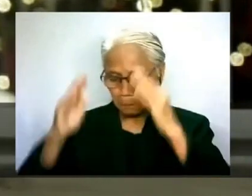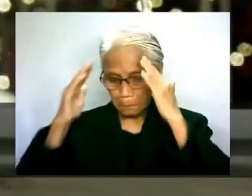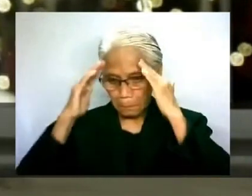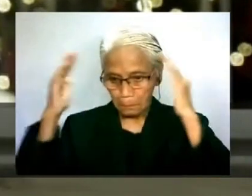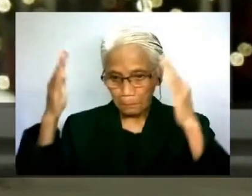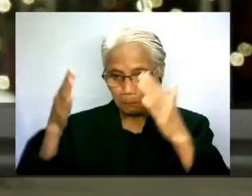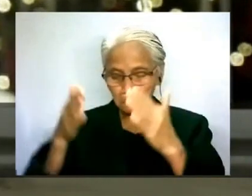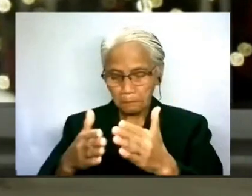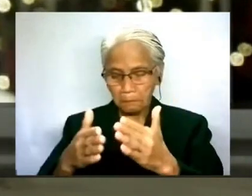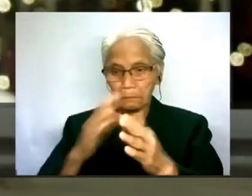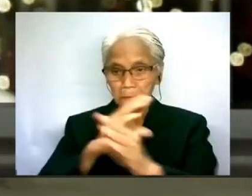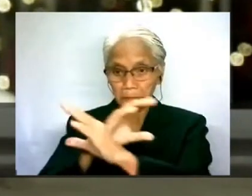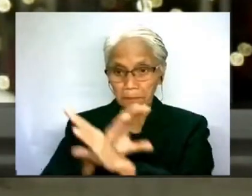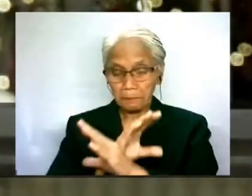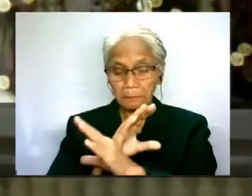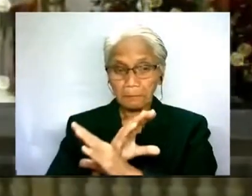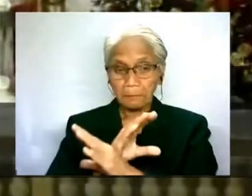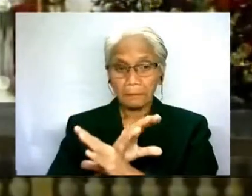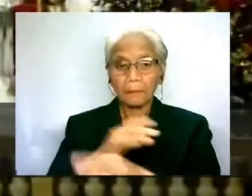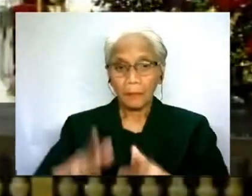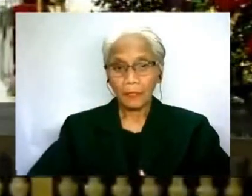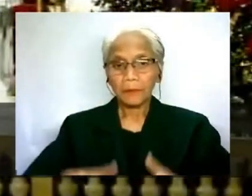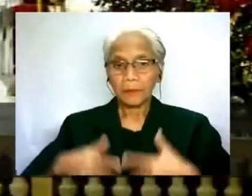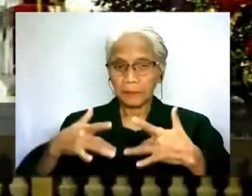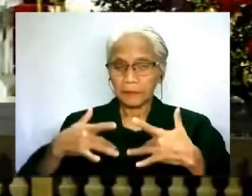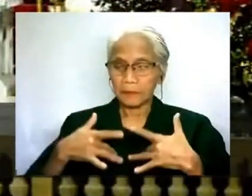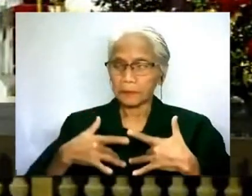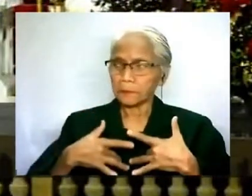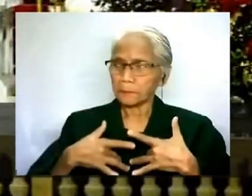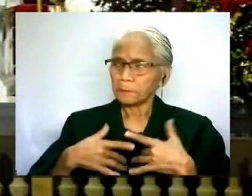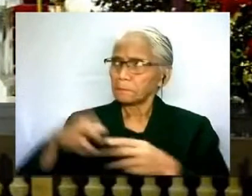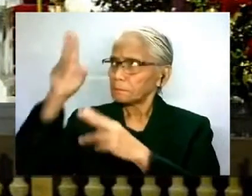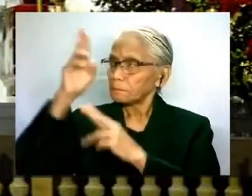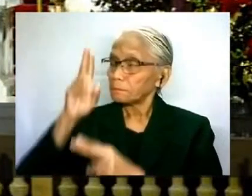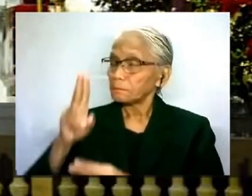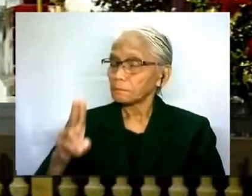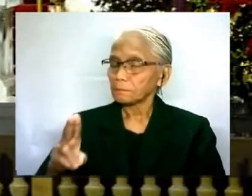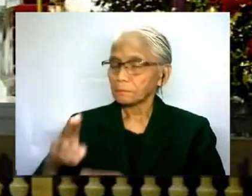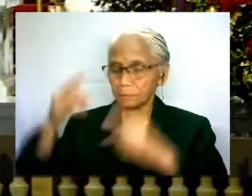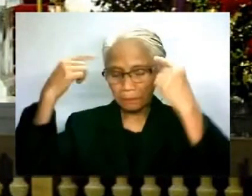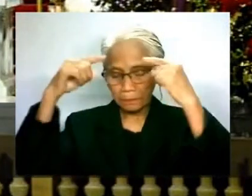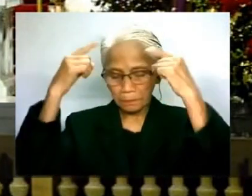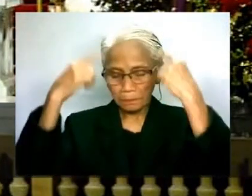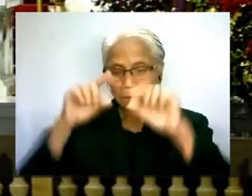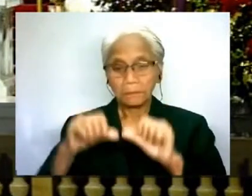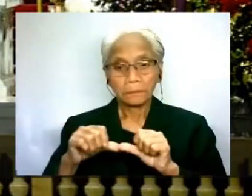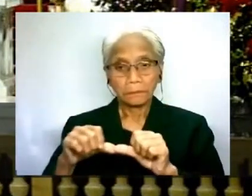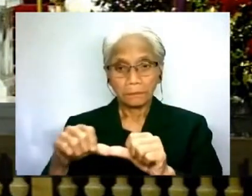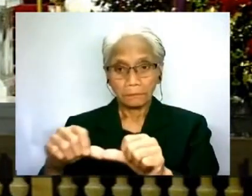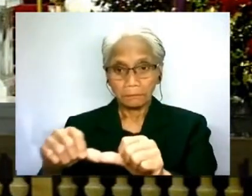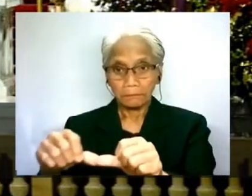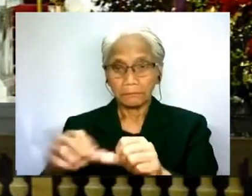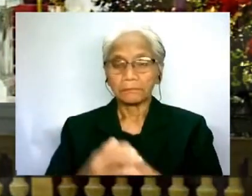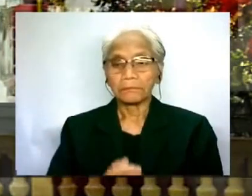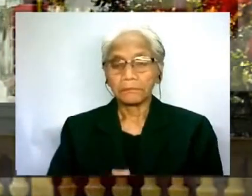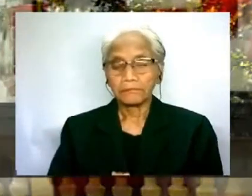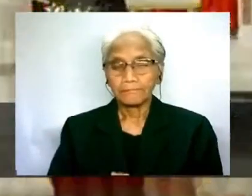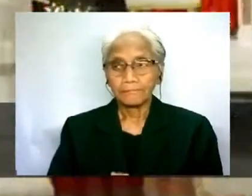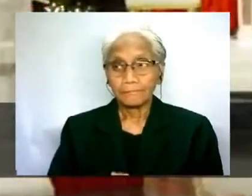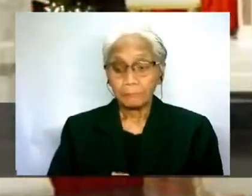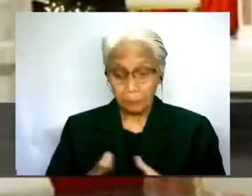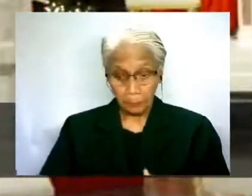paglingap. Mabubuhay siyang marangal at sasagana kailanman. Iyong buhay na matuwid